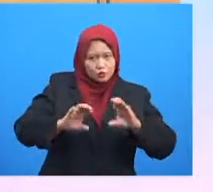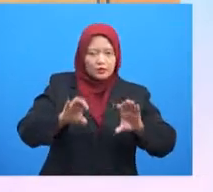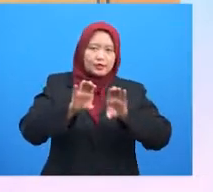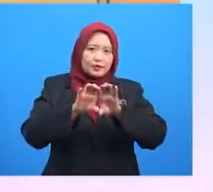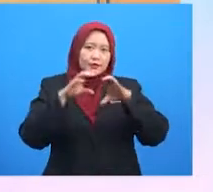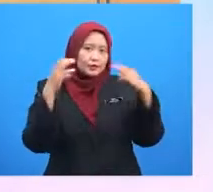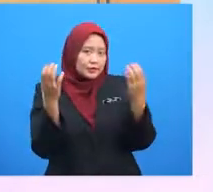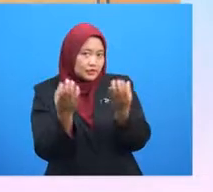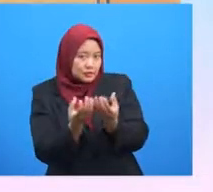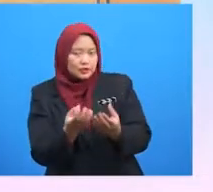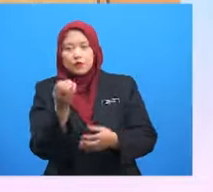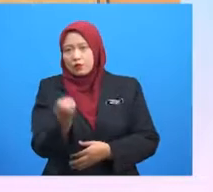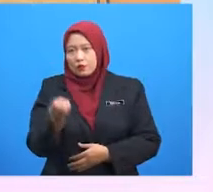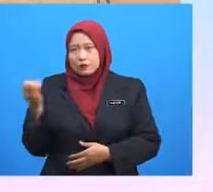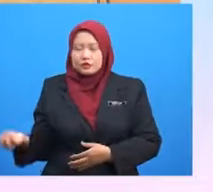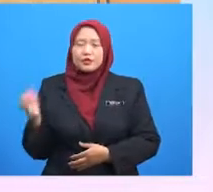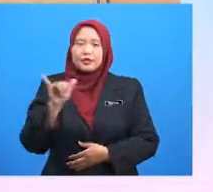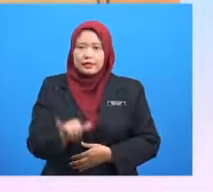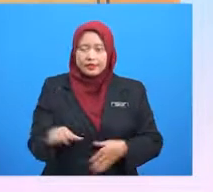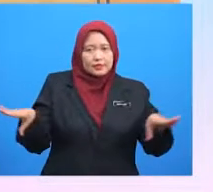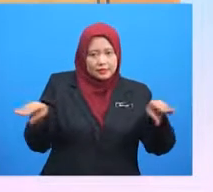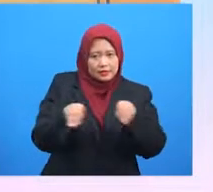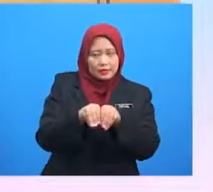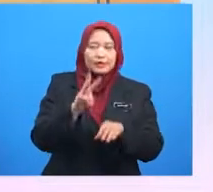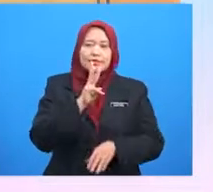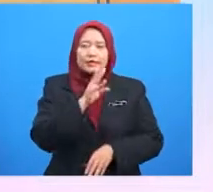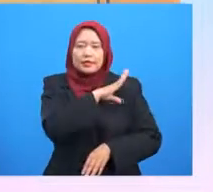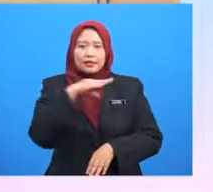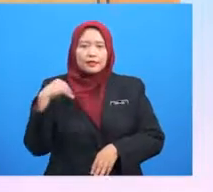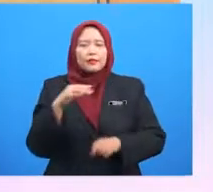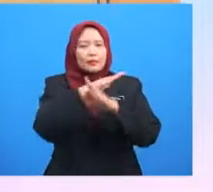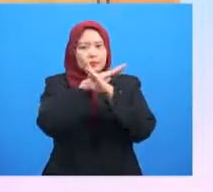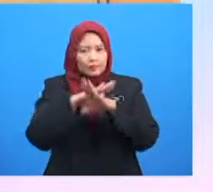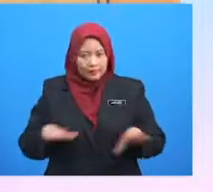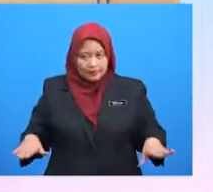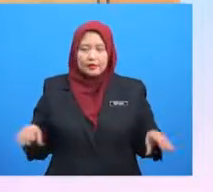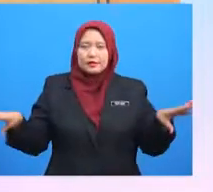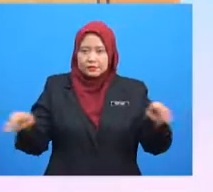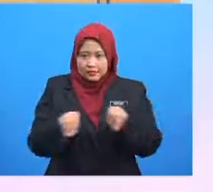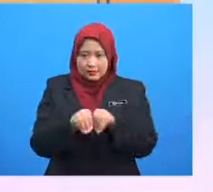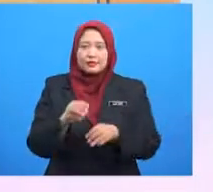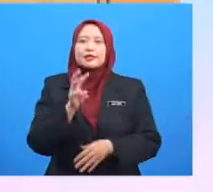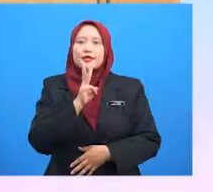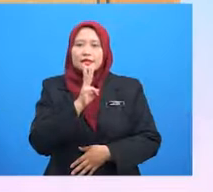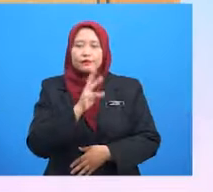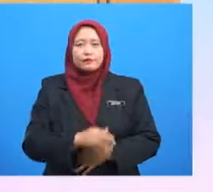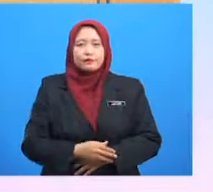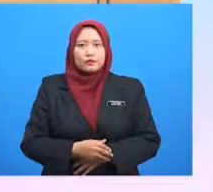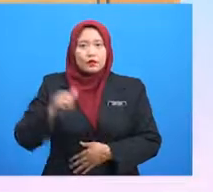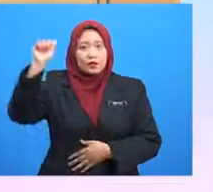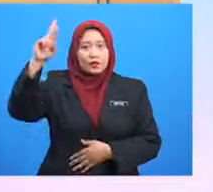mengelaskan objek yang menyerap air dan tidak menyerap air. Arash telah pun mengenal